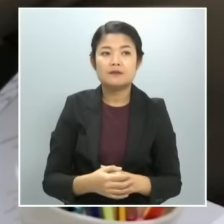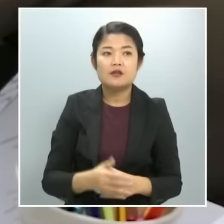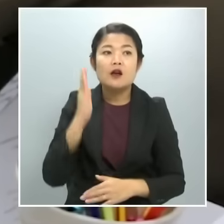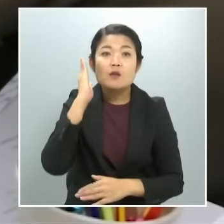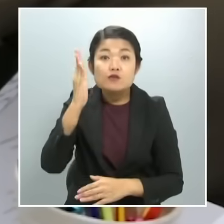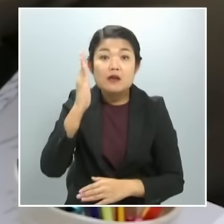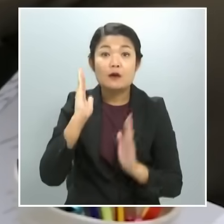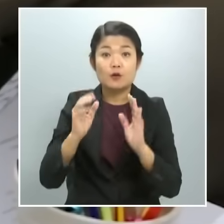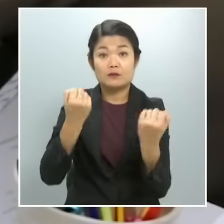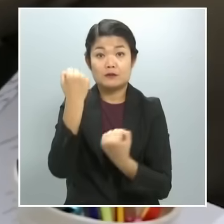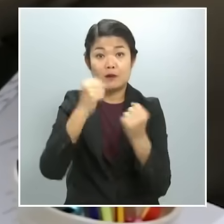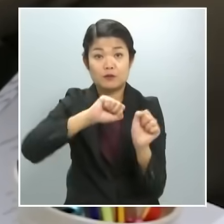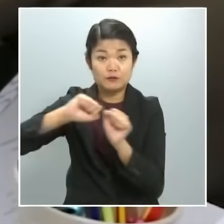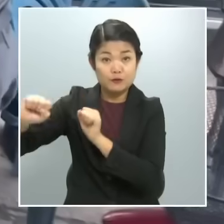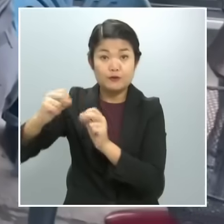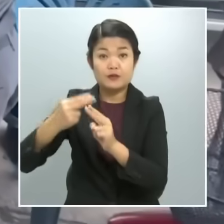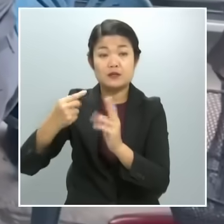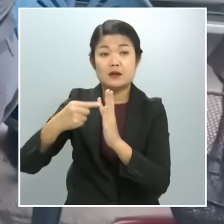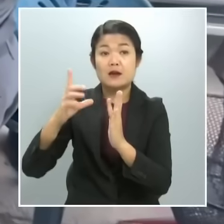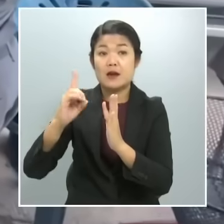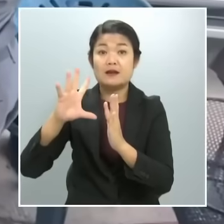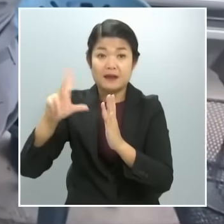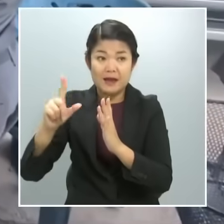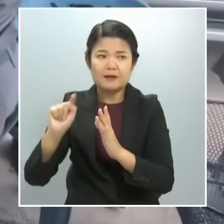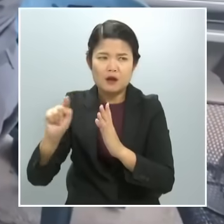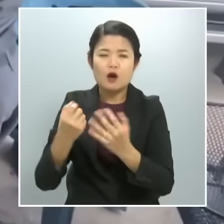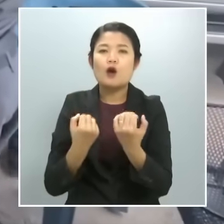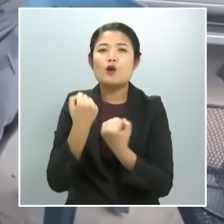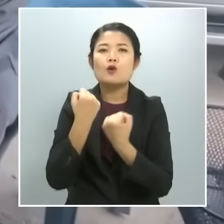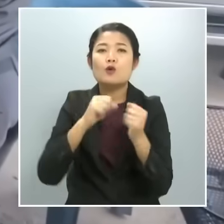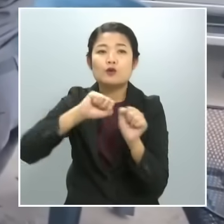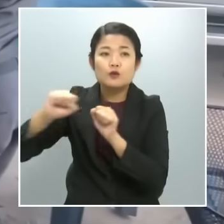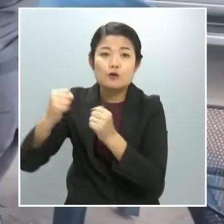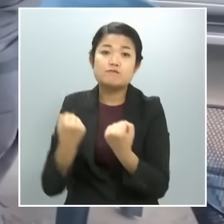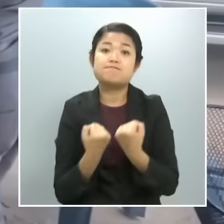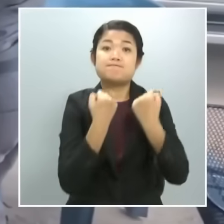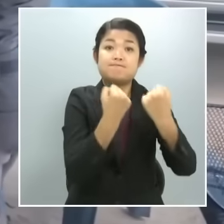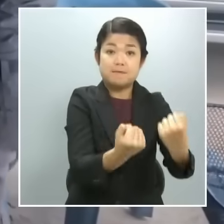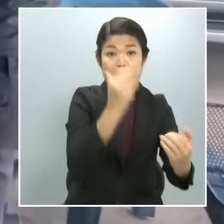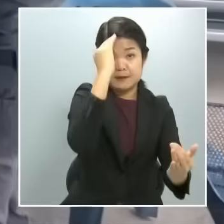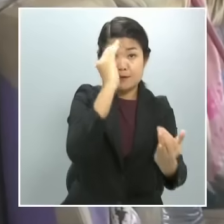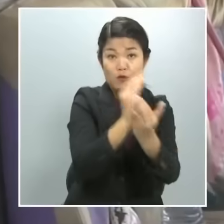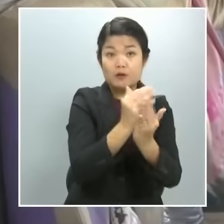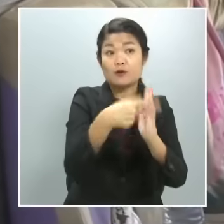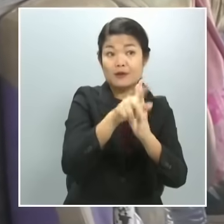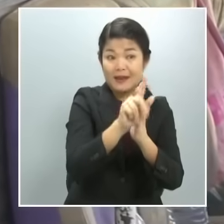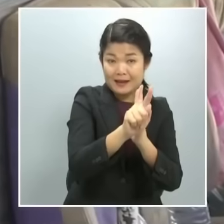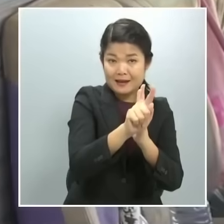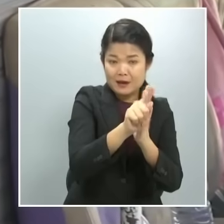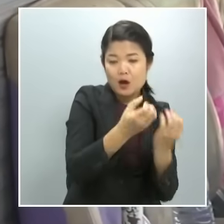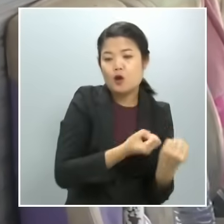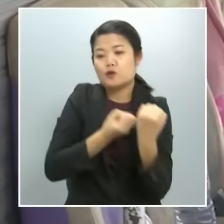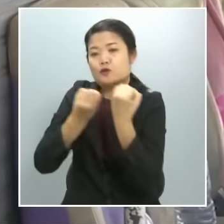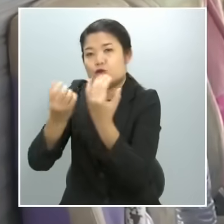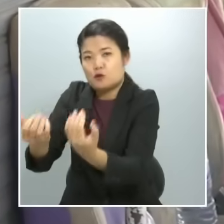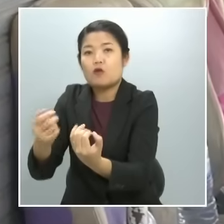รถตู้ก็นำรถตู้ที่รับส่งเด็กไปที่สพแวงน้อยด้วยนะคะแล้วก็ส่งให้ศูนย์พิสูจน์หลักฐาน 4ตรวจ